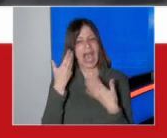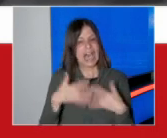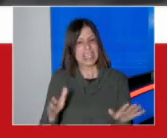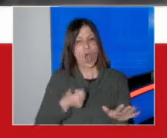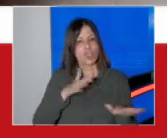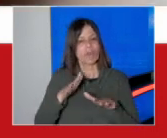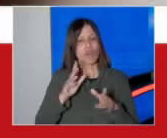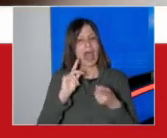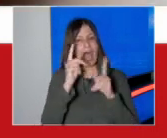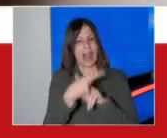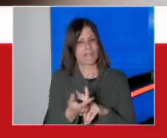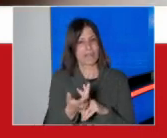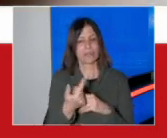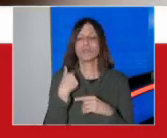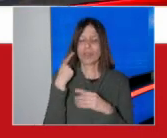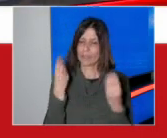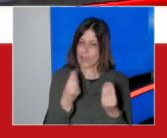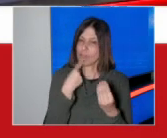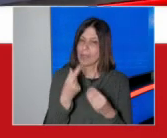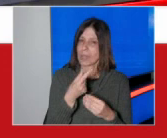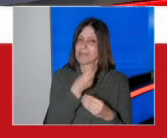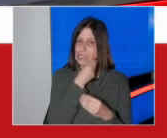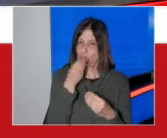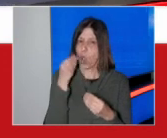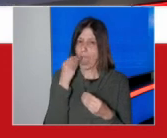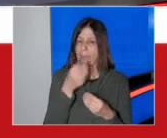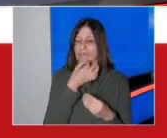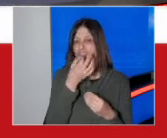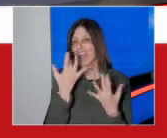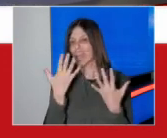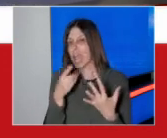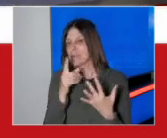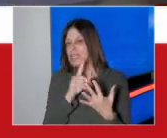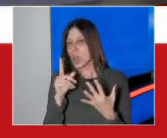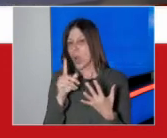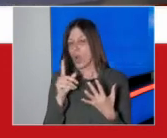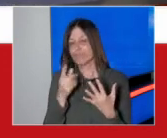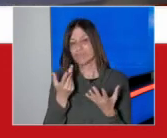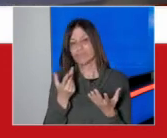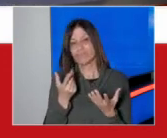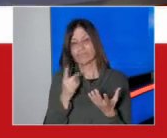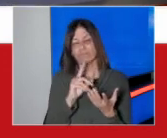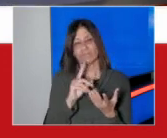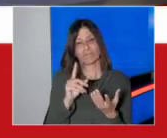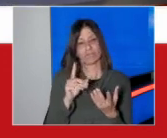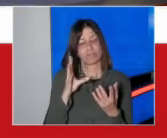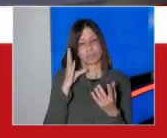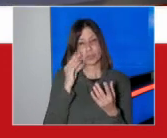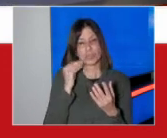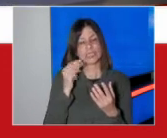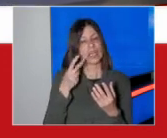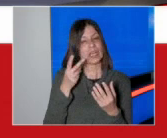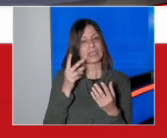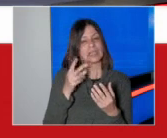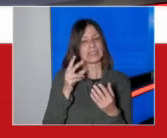כן, השאלה היא, נדב, שמעתי את הדברים שמעת היום בצהריים, השאלה היא כמה זה אי סביעות רצונו של יושב ראש יש עתיד שר